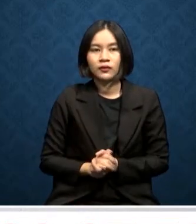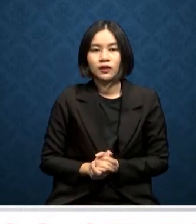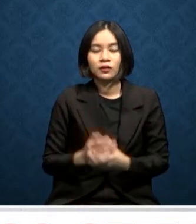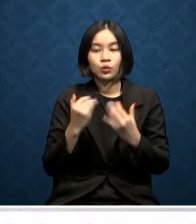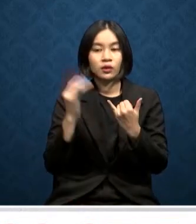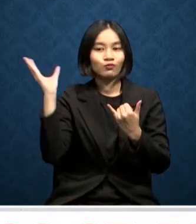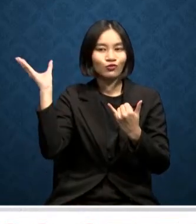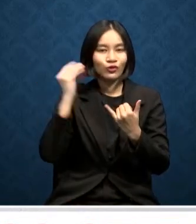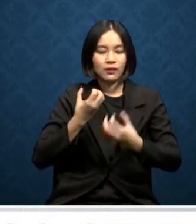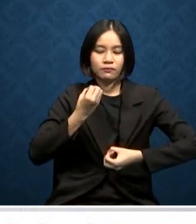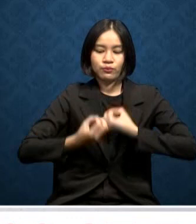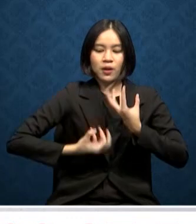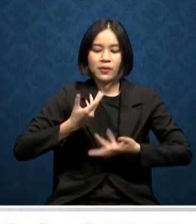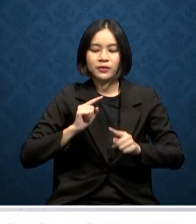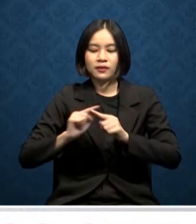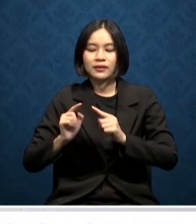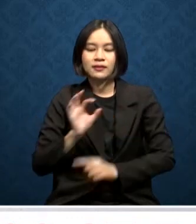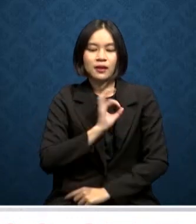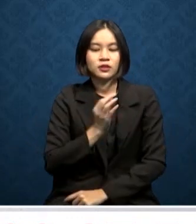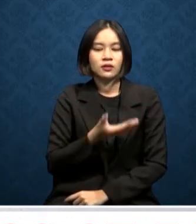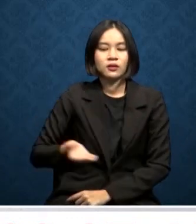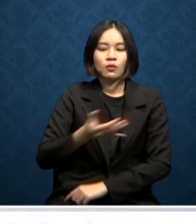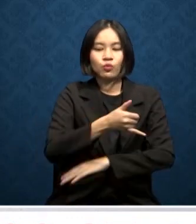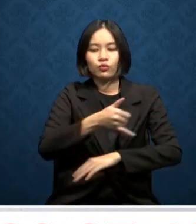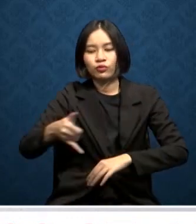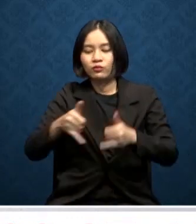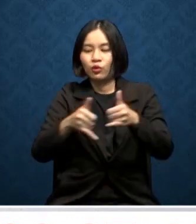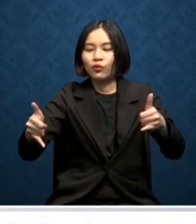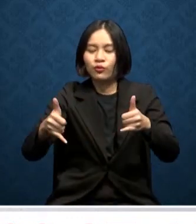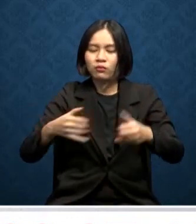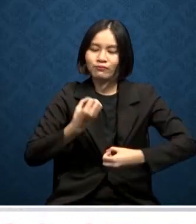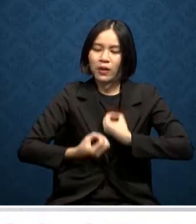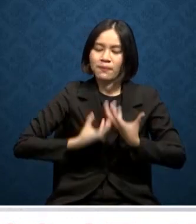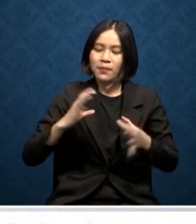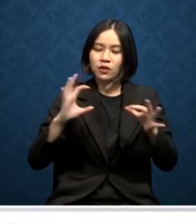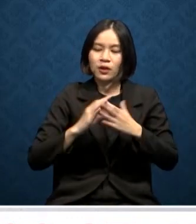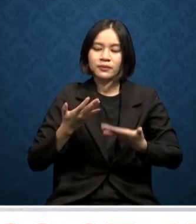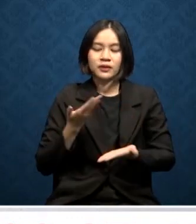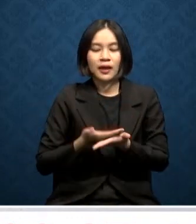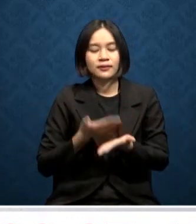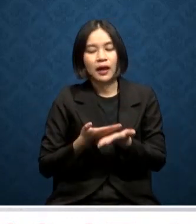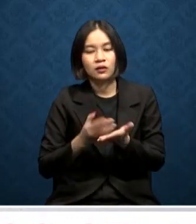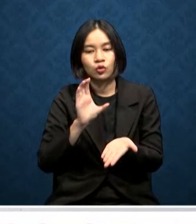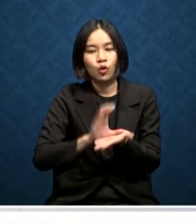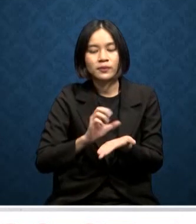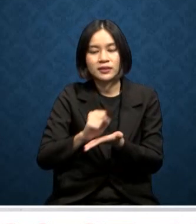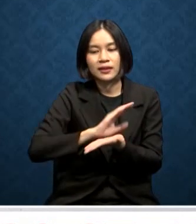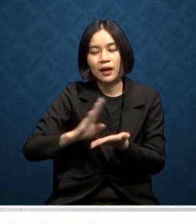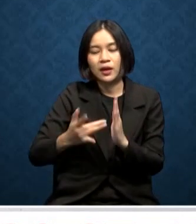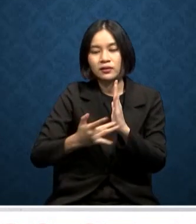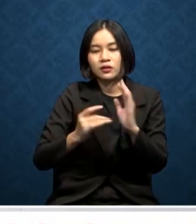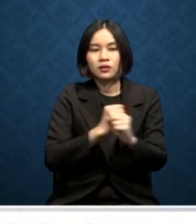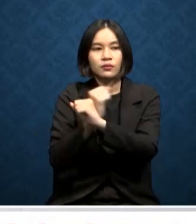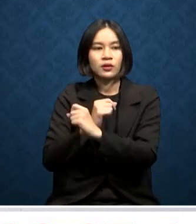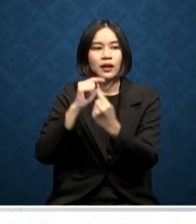ได้ฟังความคิดเห็นจากท่านสมาชิกหลายท่านแสดงความกังวลเกี่ยวกับเรื่องของงบประมาณของสถาบันเทคโนโลยีป้องกันประ